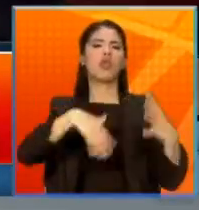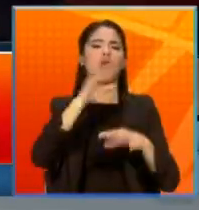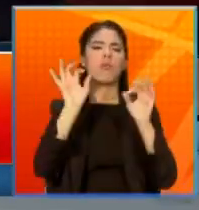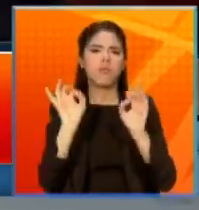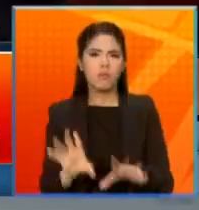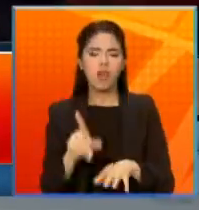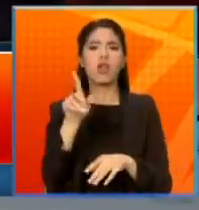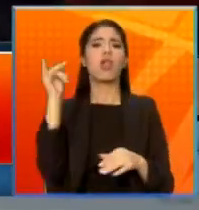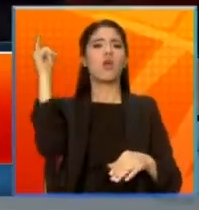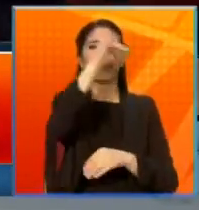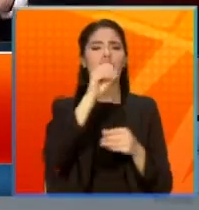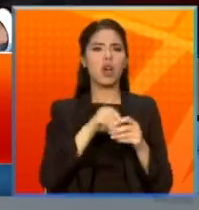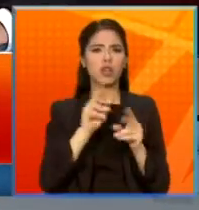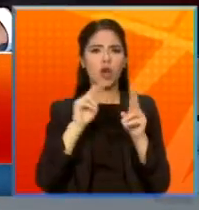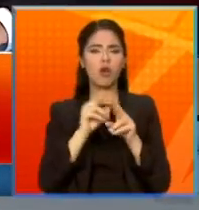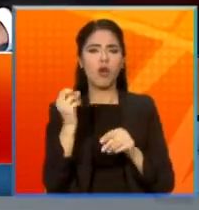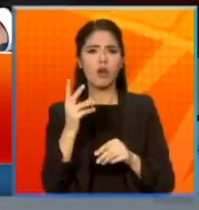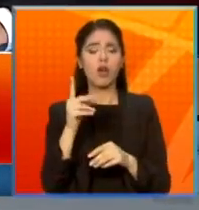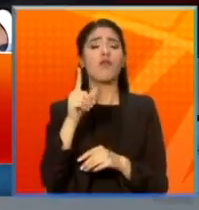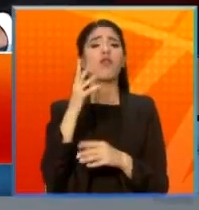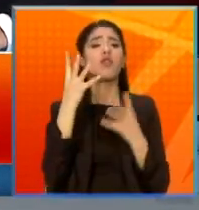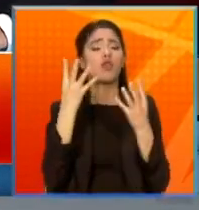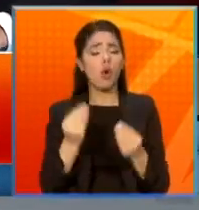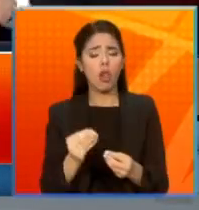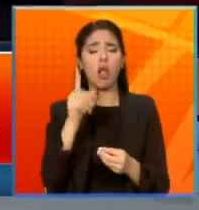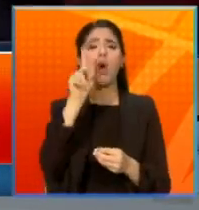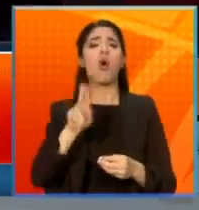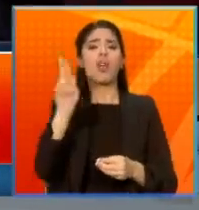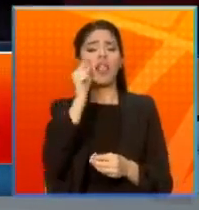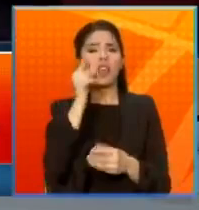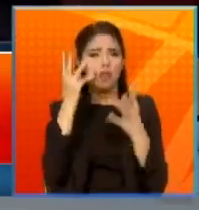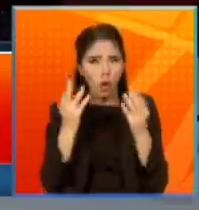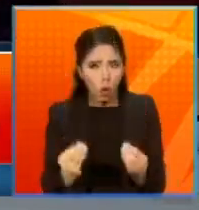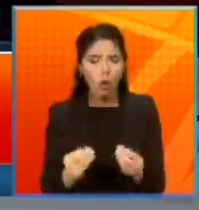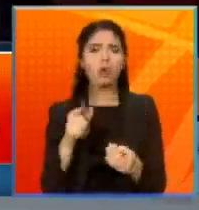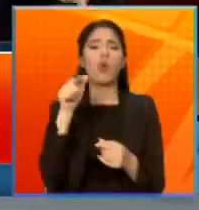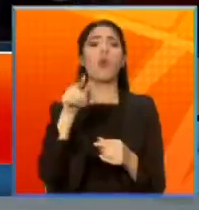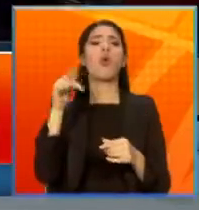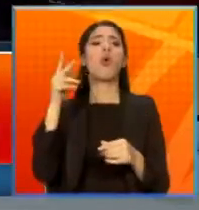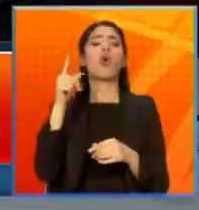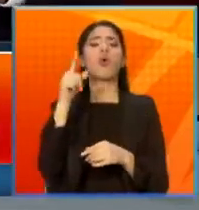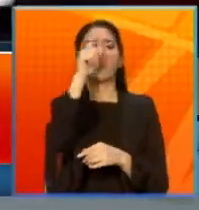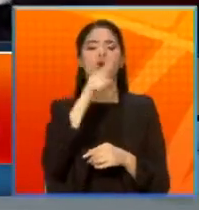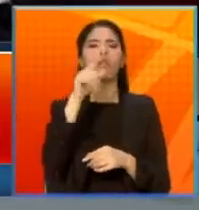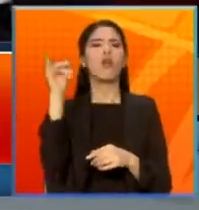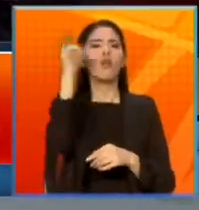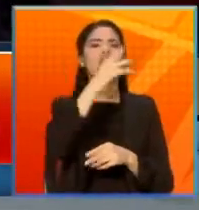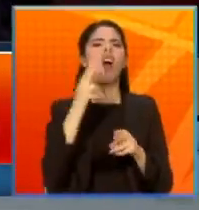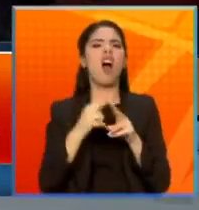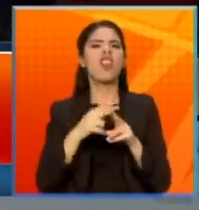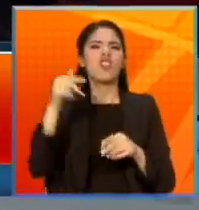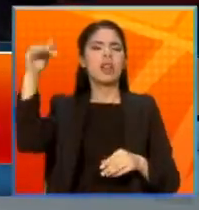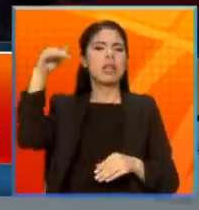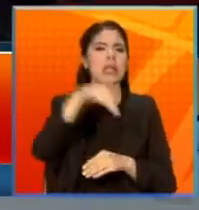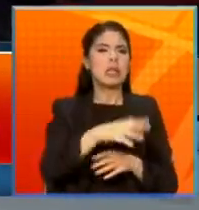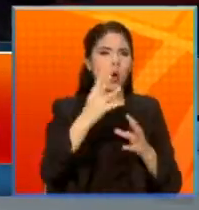girdi. Uçakta koronavirüs taşıyan 17 kişinin bulunduğu ve hatta uçağın o nedenle acil iniş yaptığı söylendi.